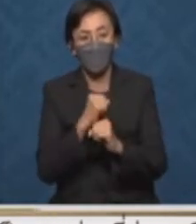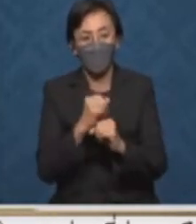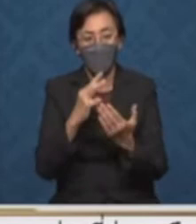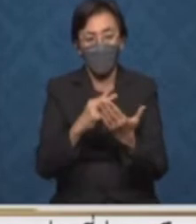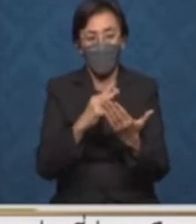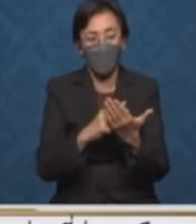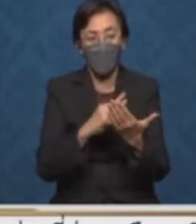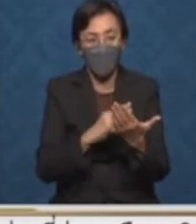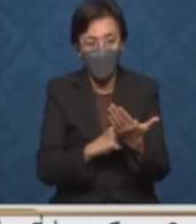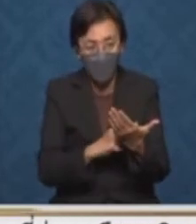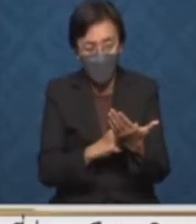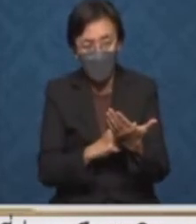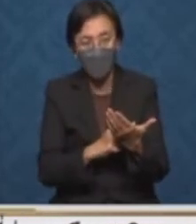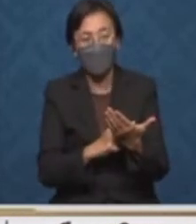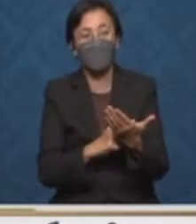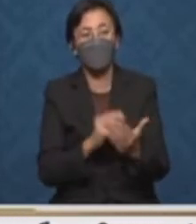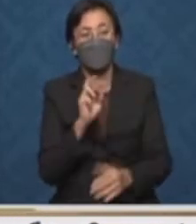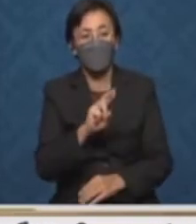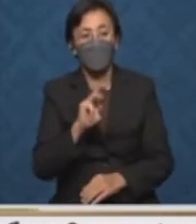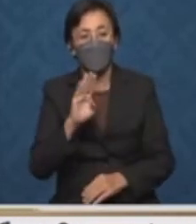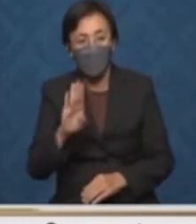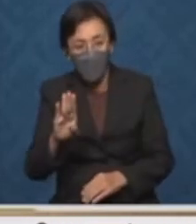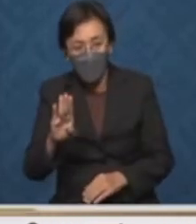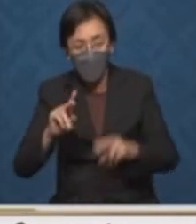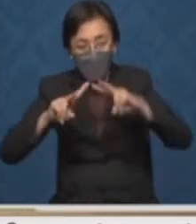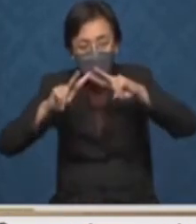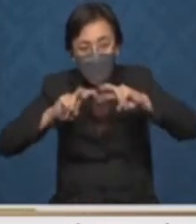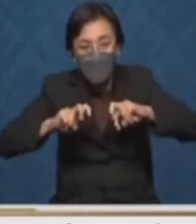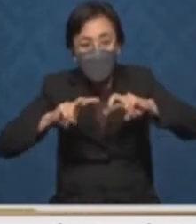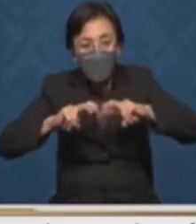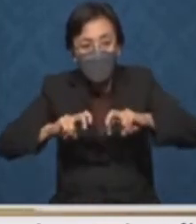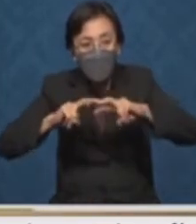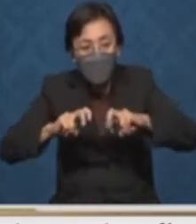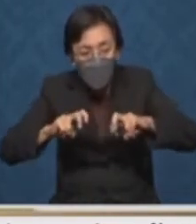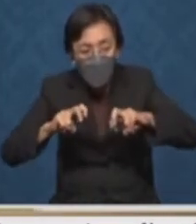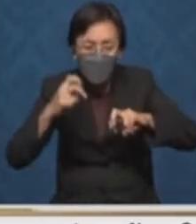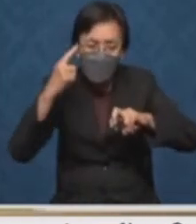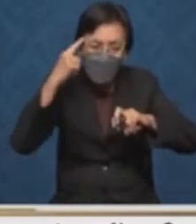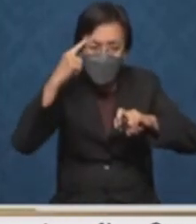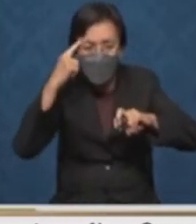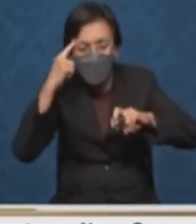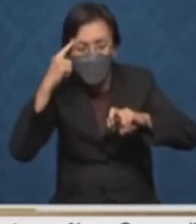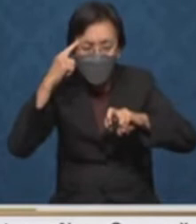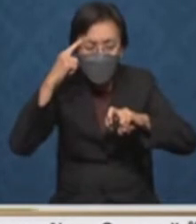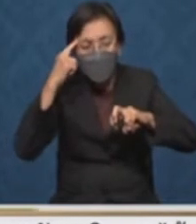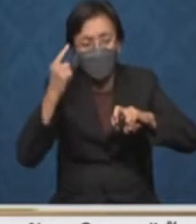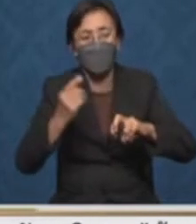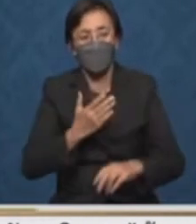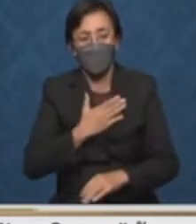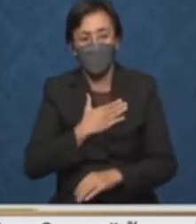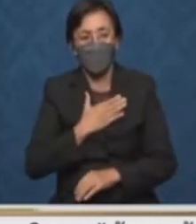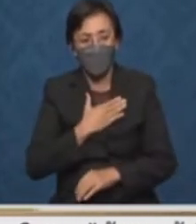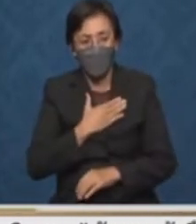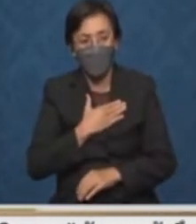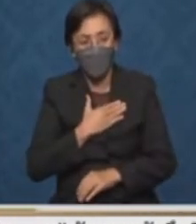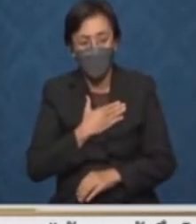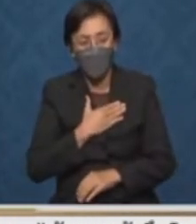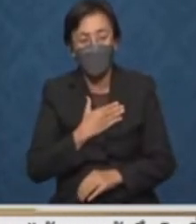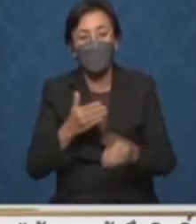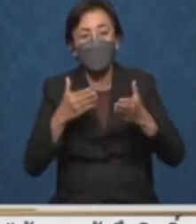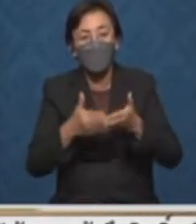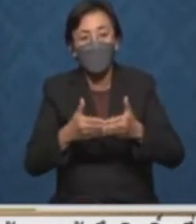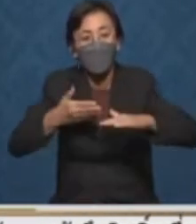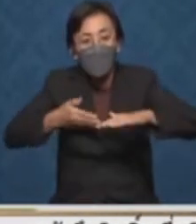ทัพเรือมีระบบการวิเคราะห์ในการคิดเราพบว่าการมีเรือดำน้ำ